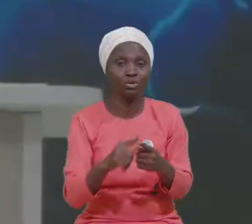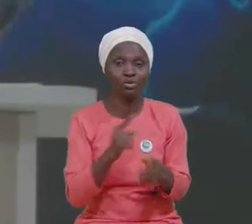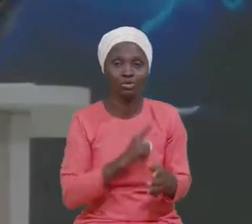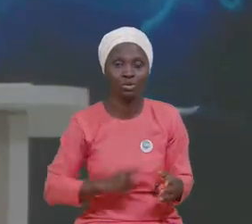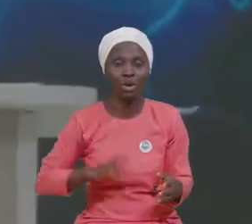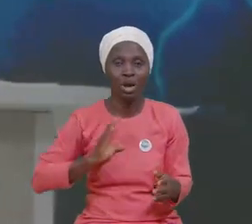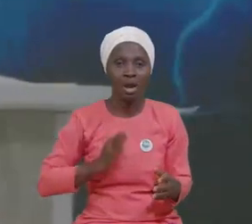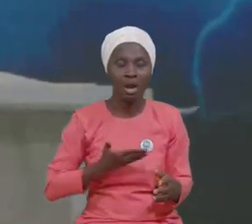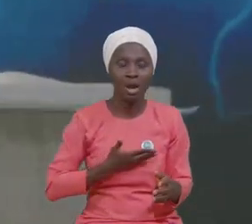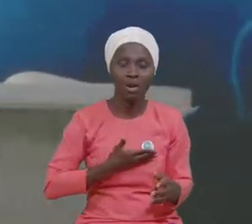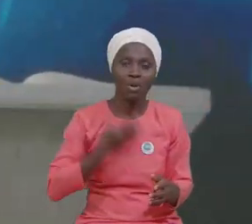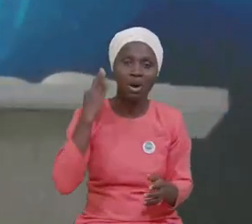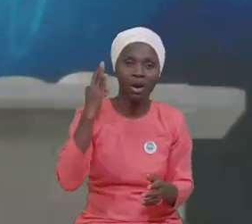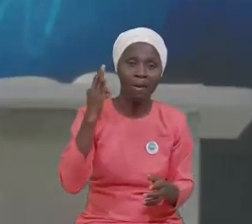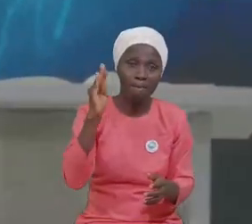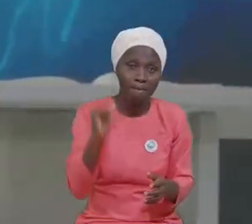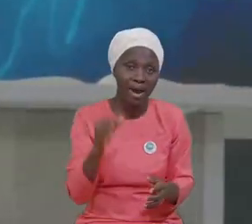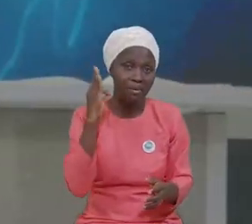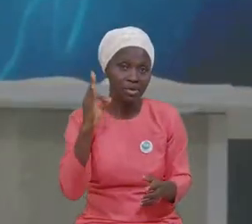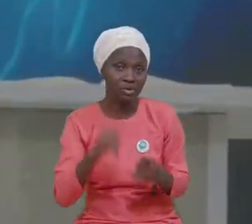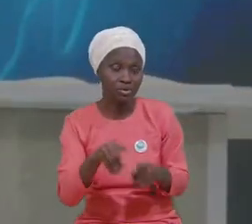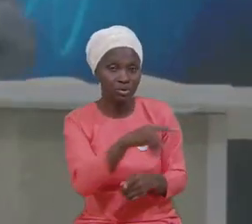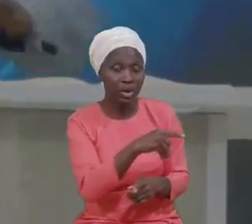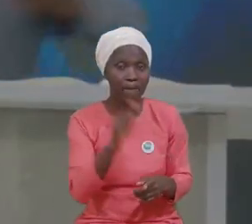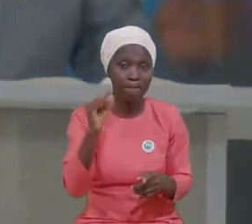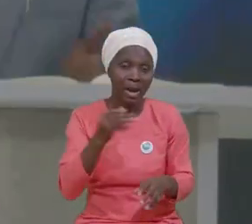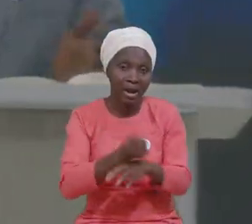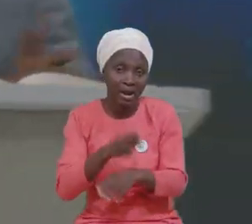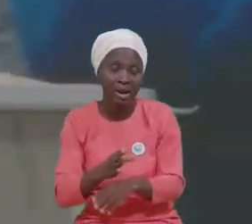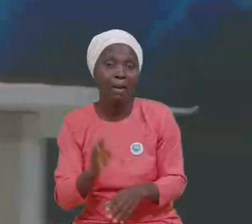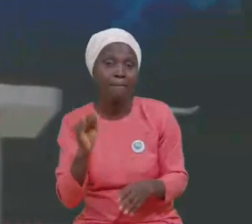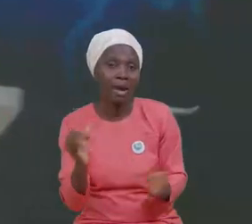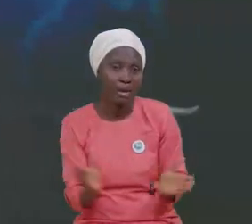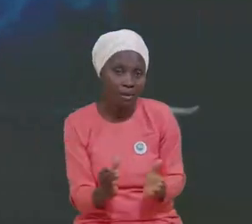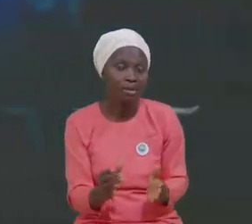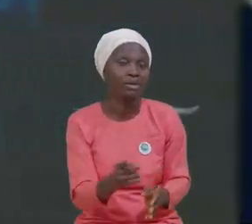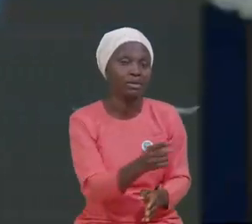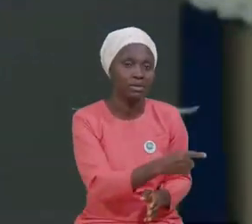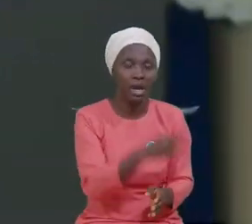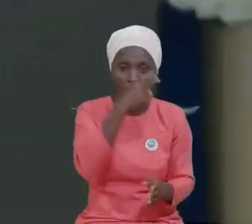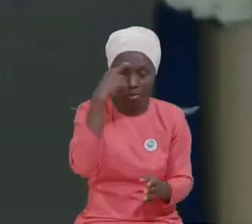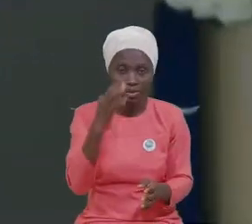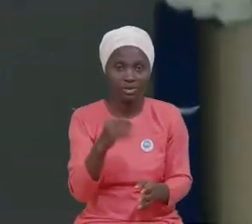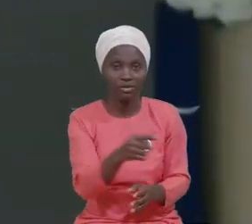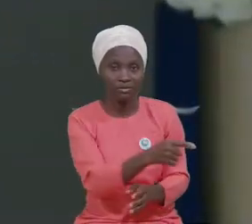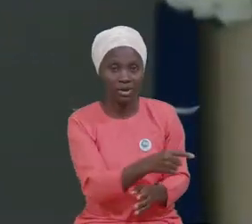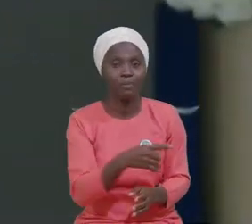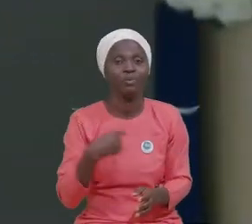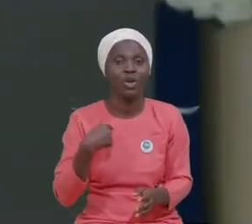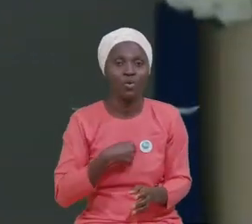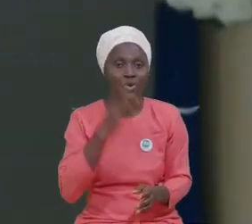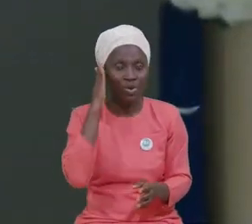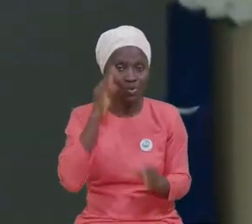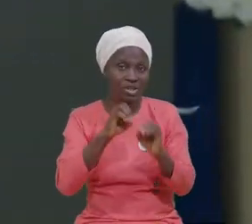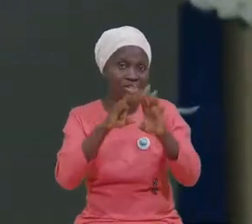nos vies, par notre ministère, par notre prédication, par notre conseil, par notre encouragement. À cause d'eux,